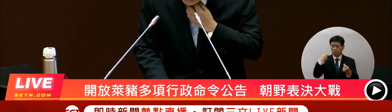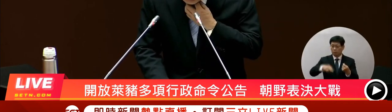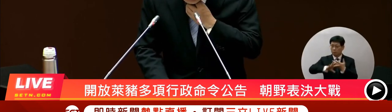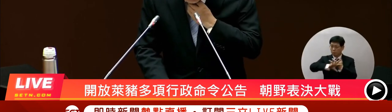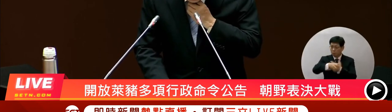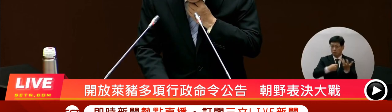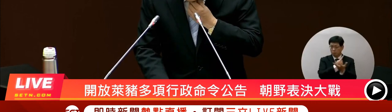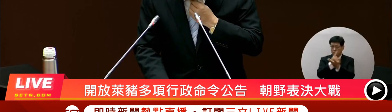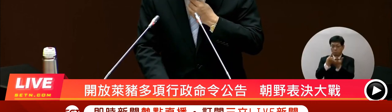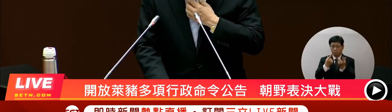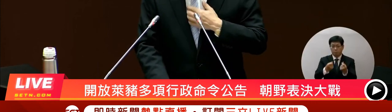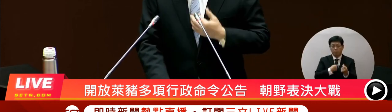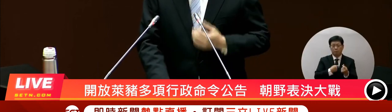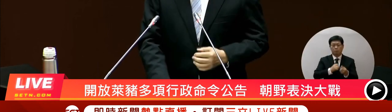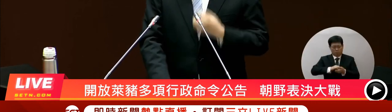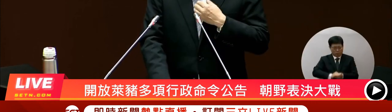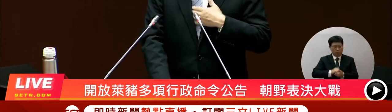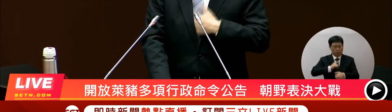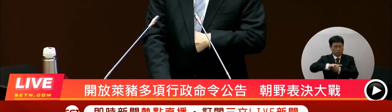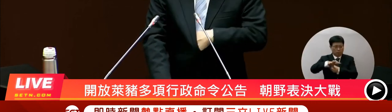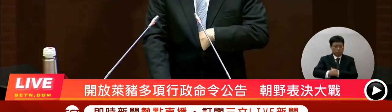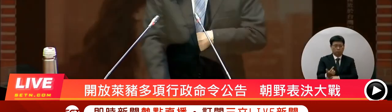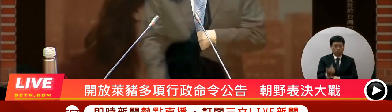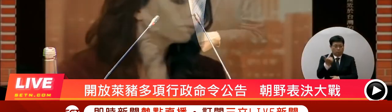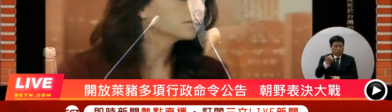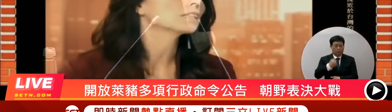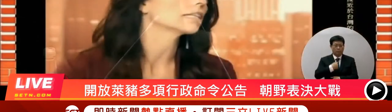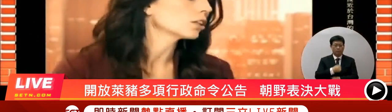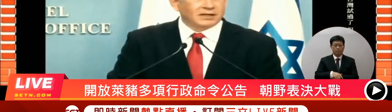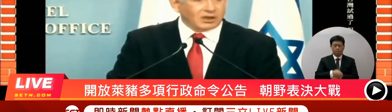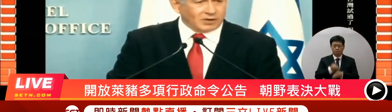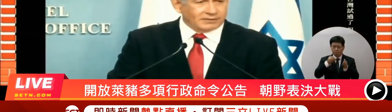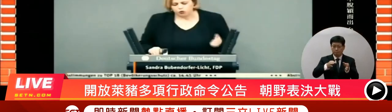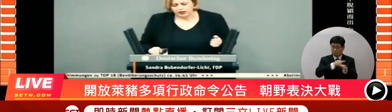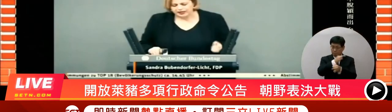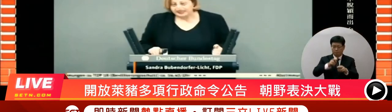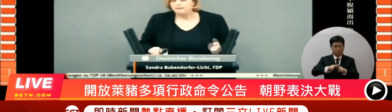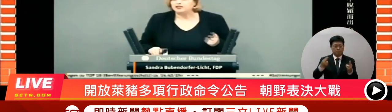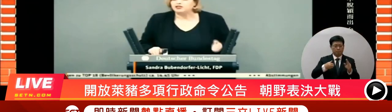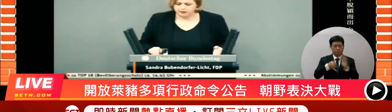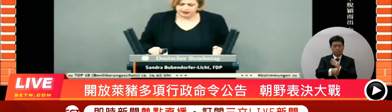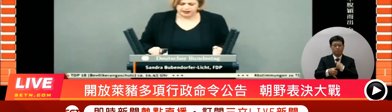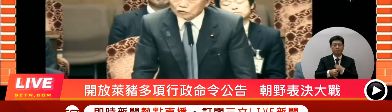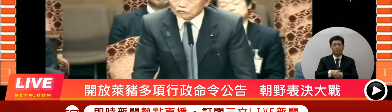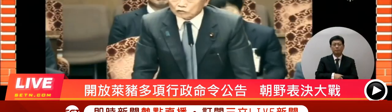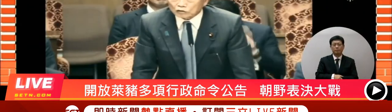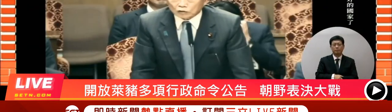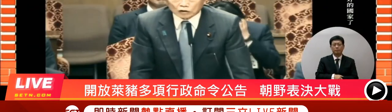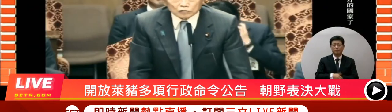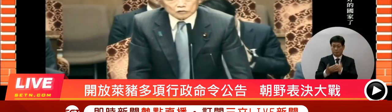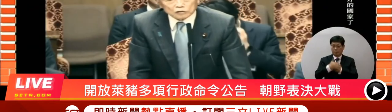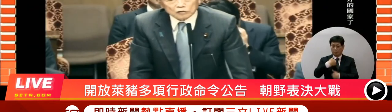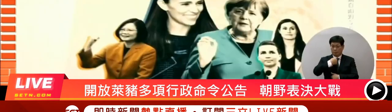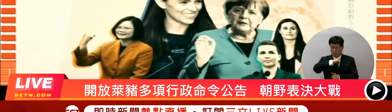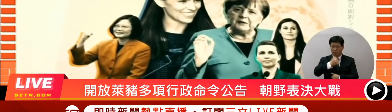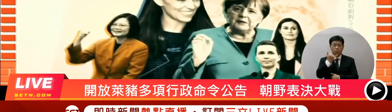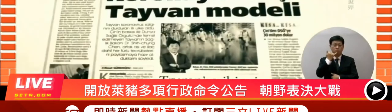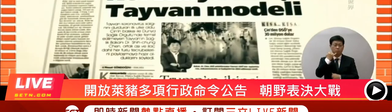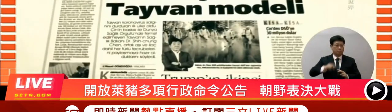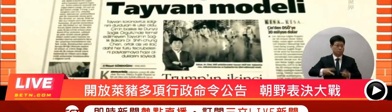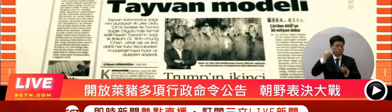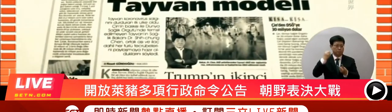结，就必须把握机会，打开经贸的大门，让台湾脱胎换